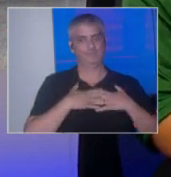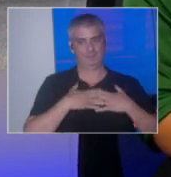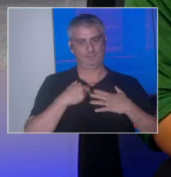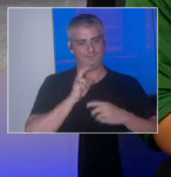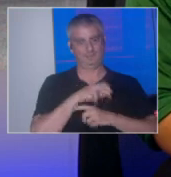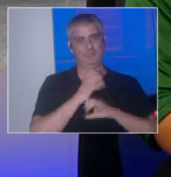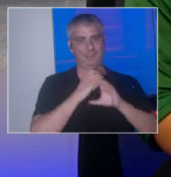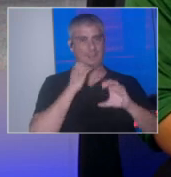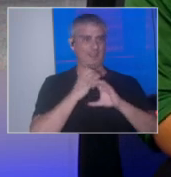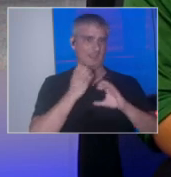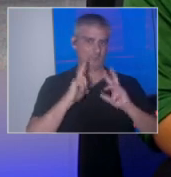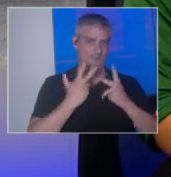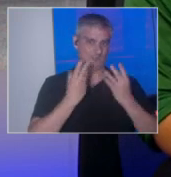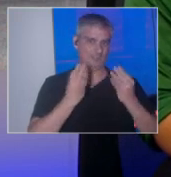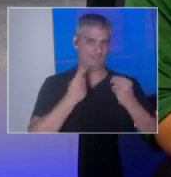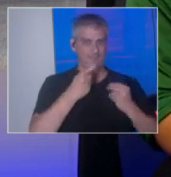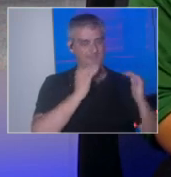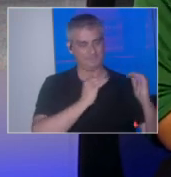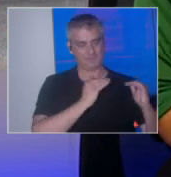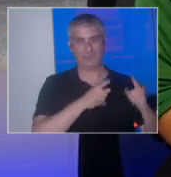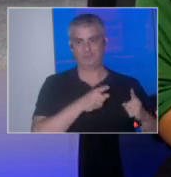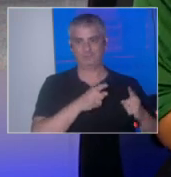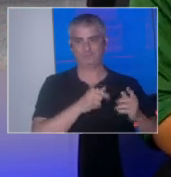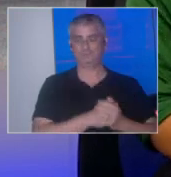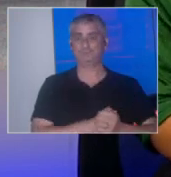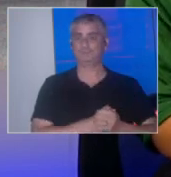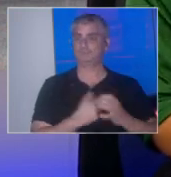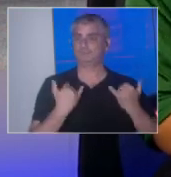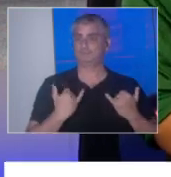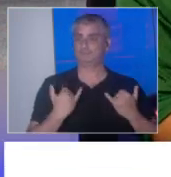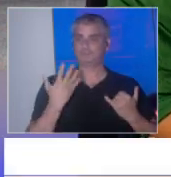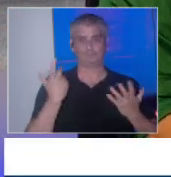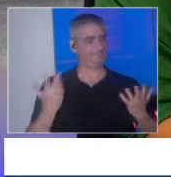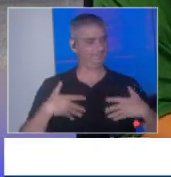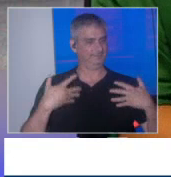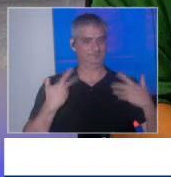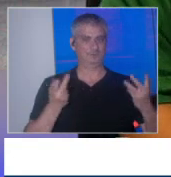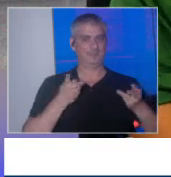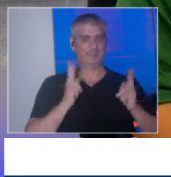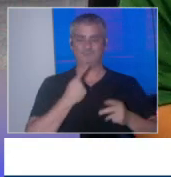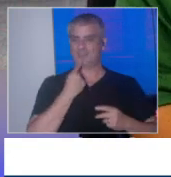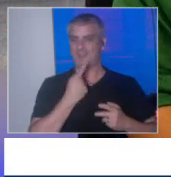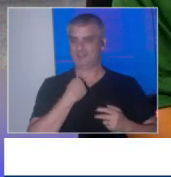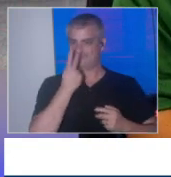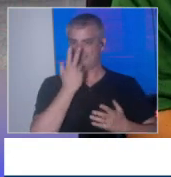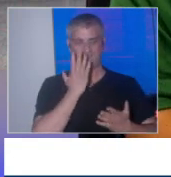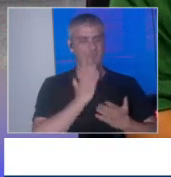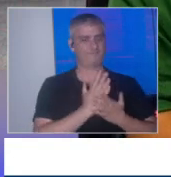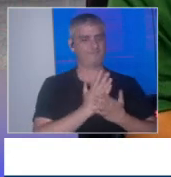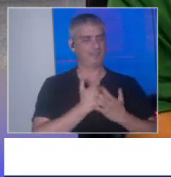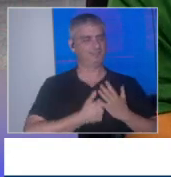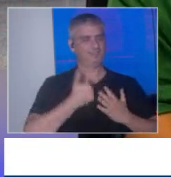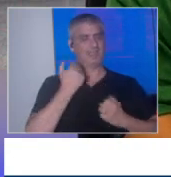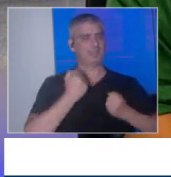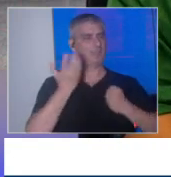בתחבורה ציבורית לא מעט, אני יודע שאת זה פחות או בסדר. והיום היא הייתה על ראש שמחתנו, אפשר להגיד. ראינו גוורדיה של שרי